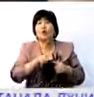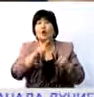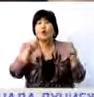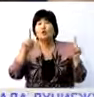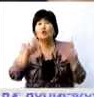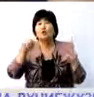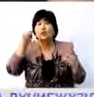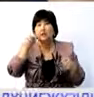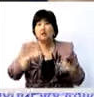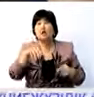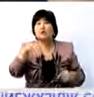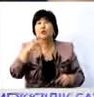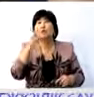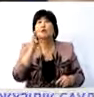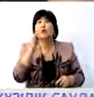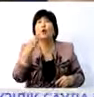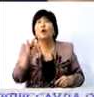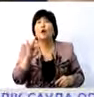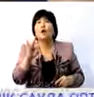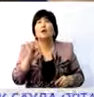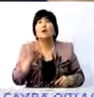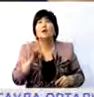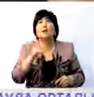ішінде дейді Мұстафа Шоқай,